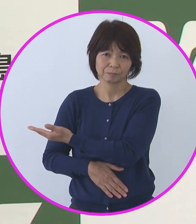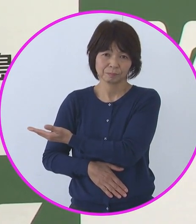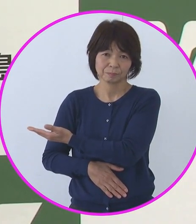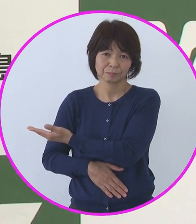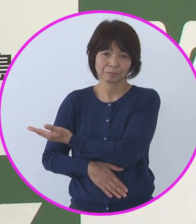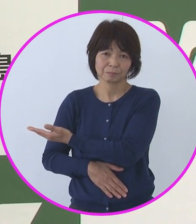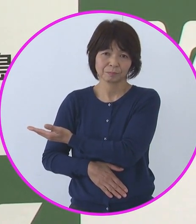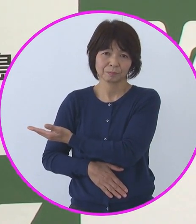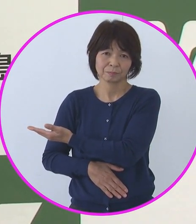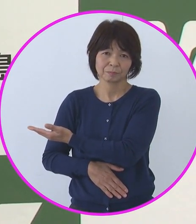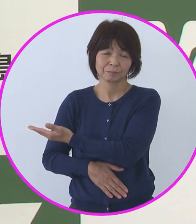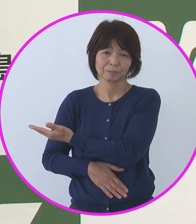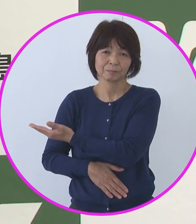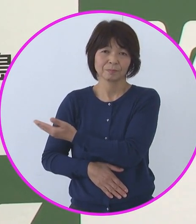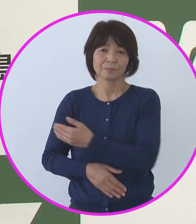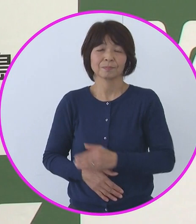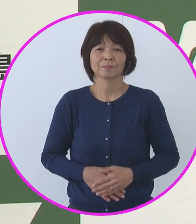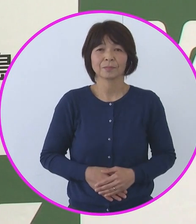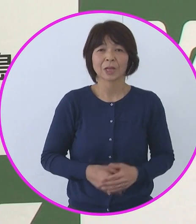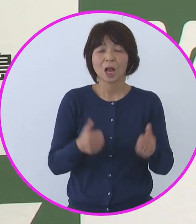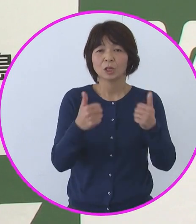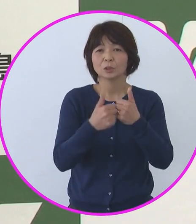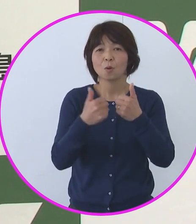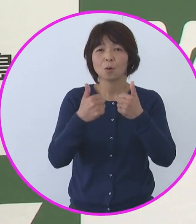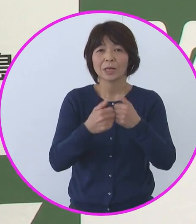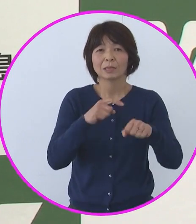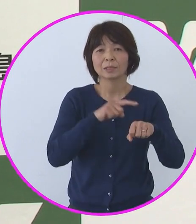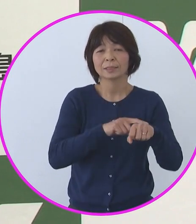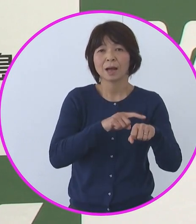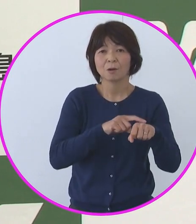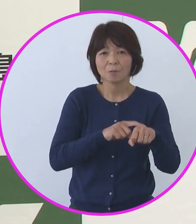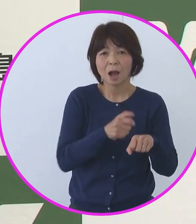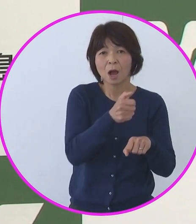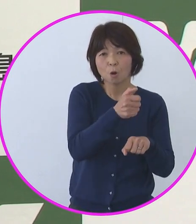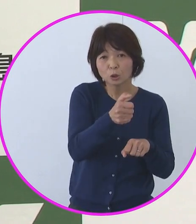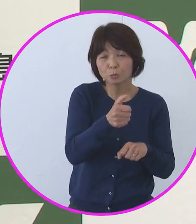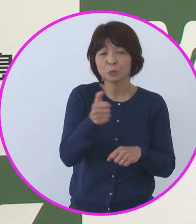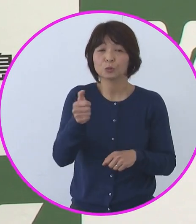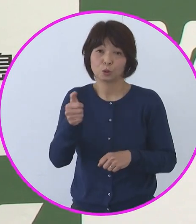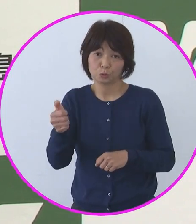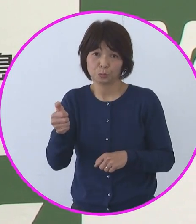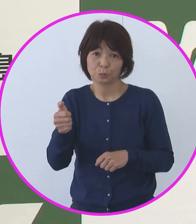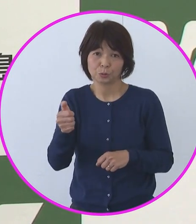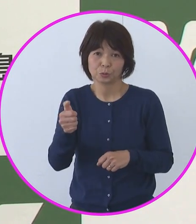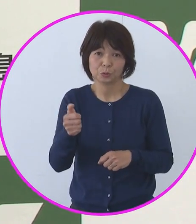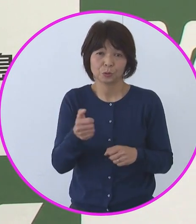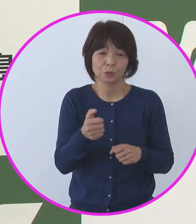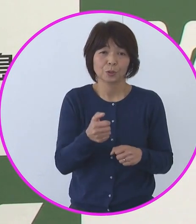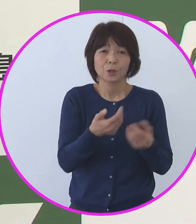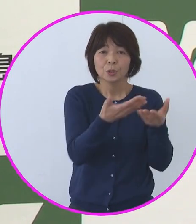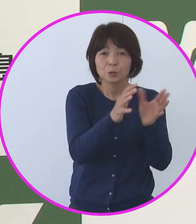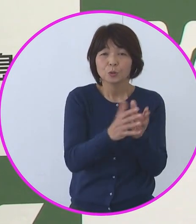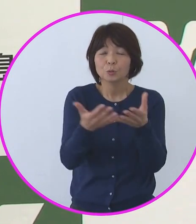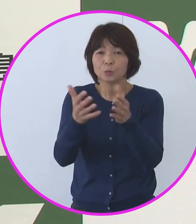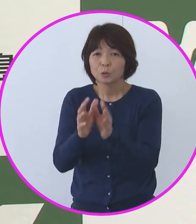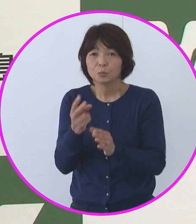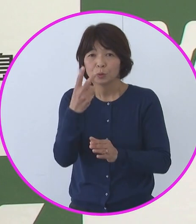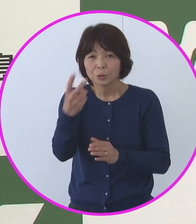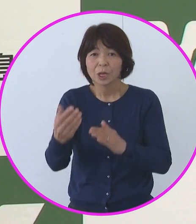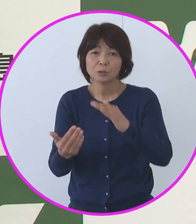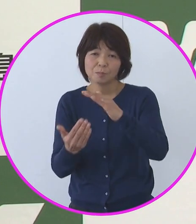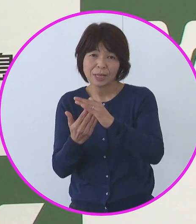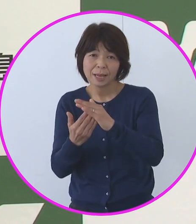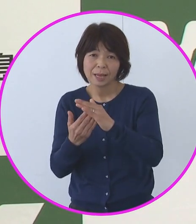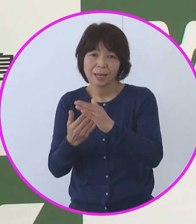議室204です。相談時間はおよそ50分です。定員は2組で予約が必要です